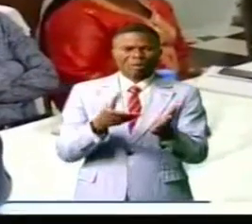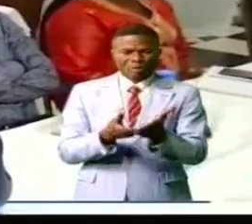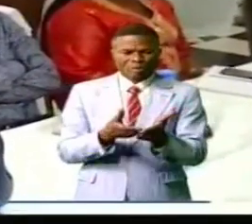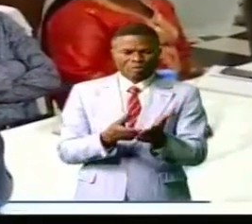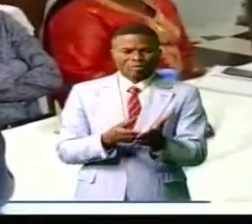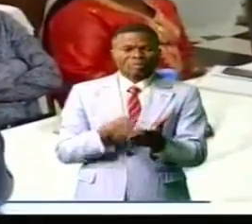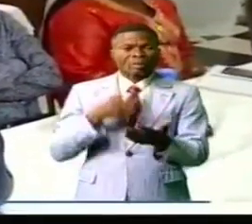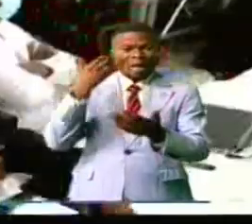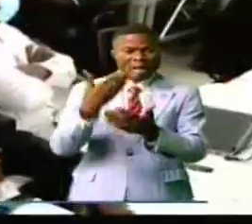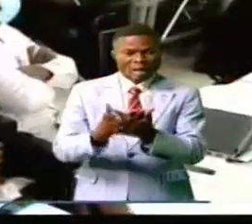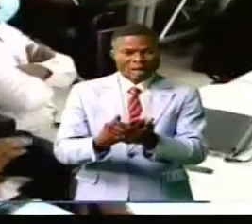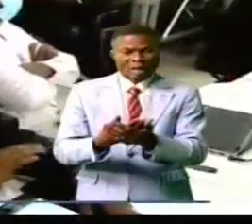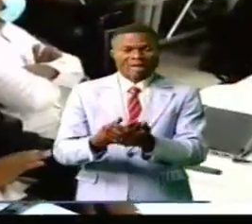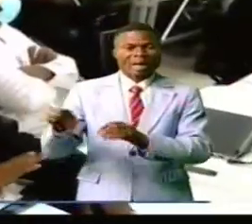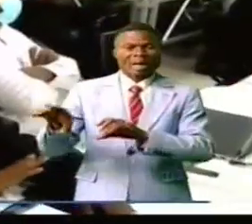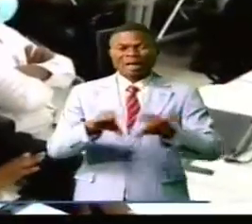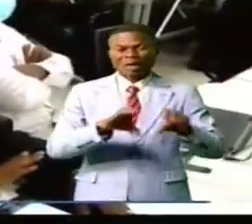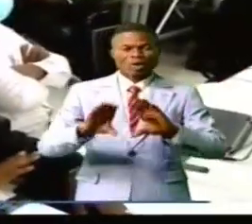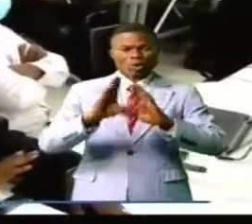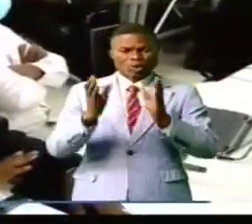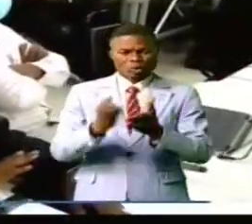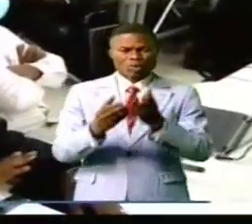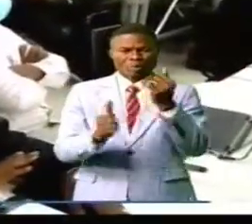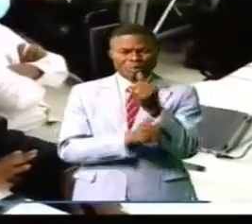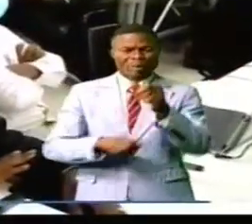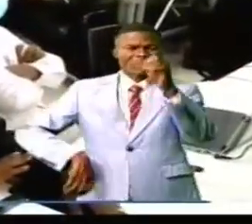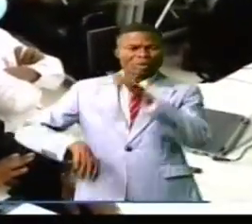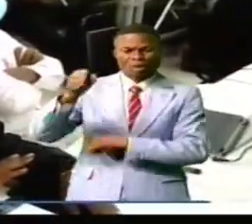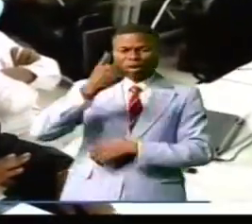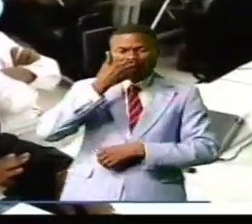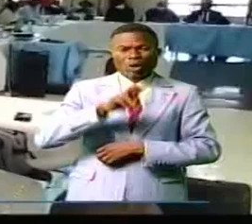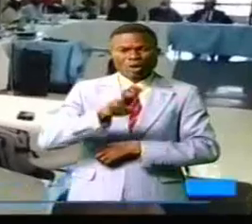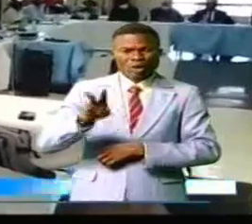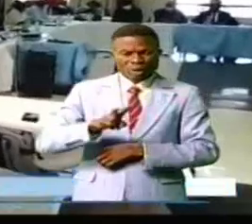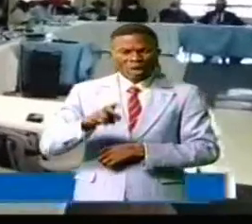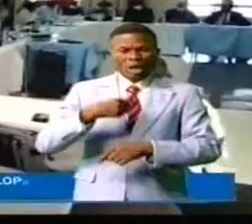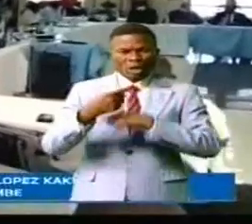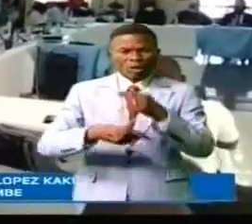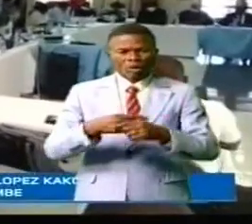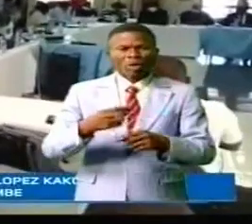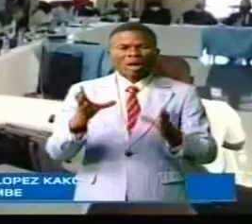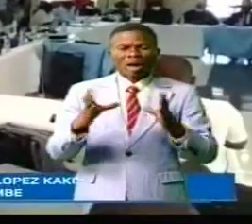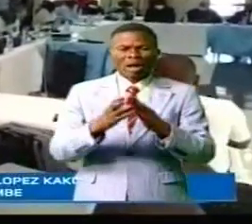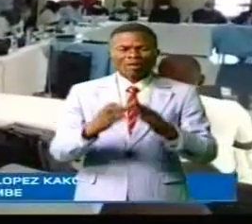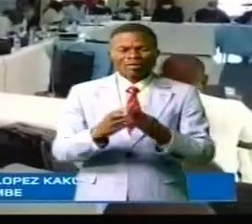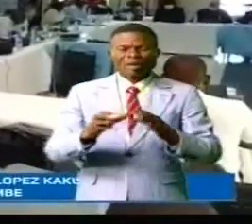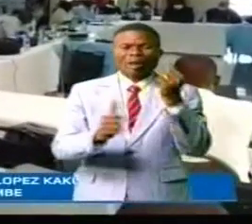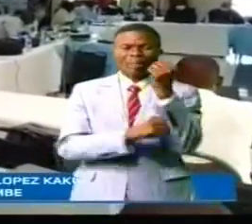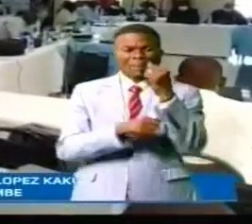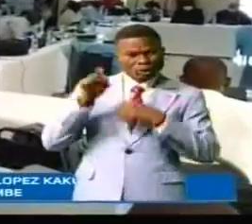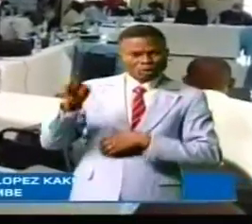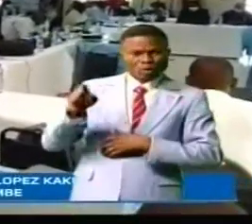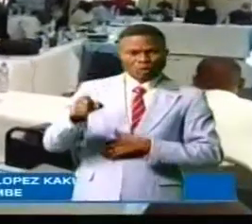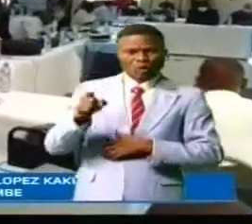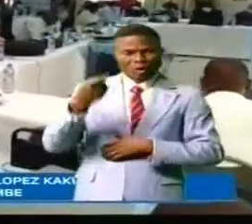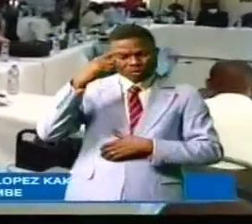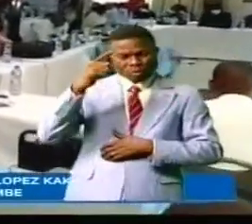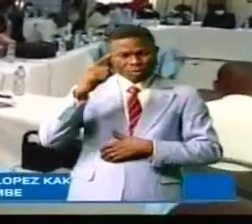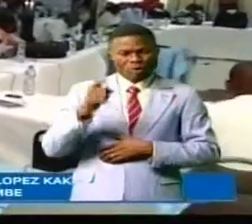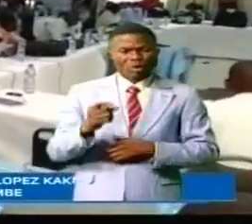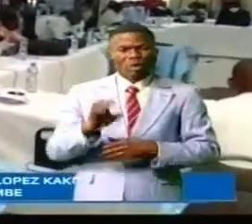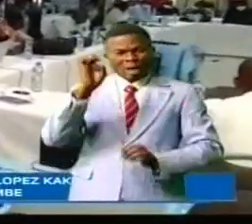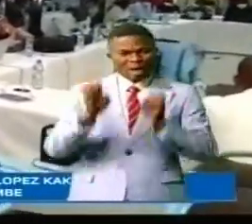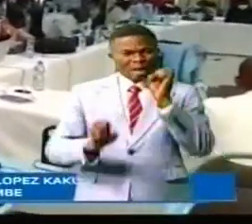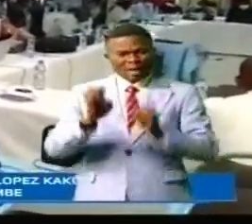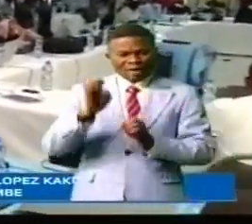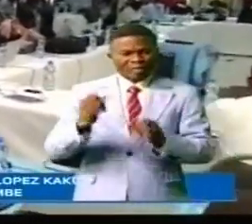l'équipe nationale multidisciplinaire de la riposte à la COVID-19 s'est mise ensemble avec les équipes provinciales pour une